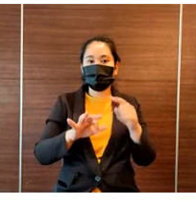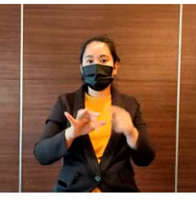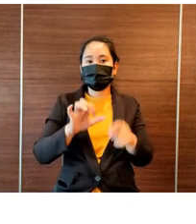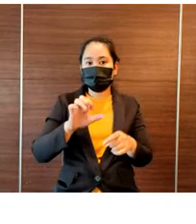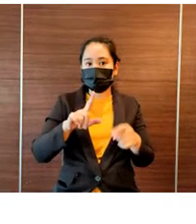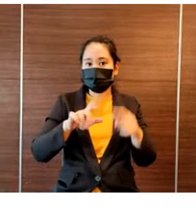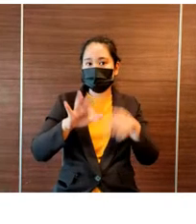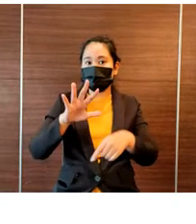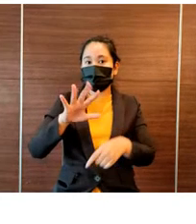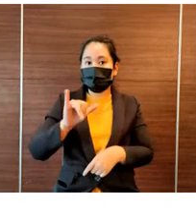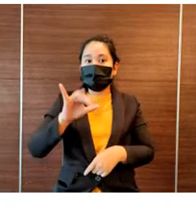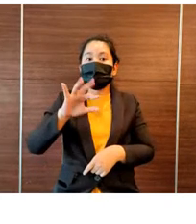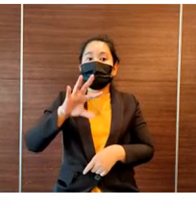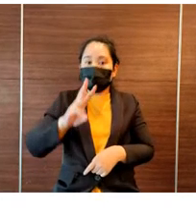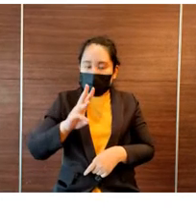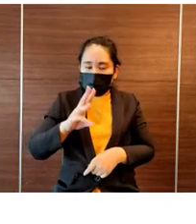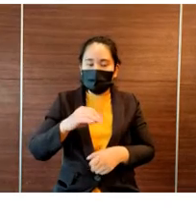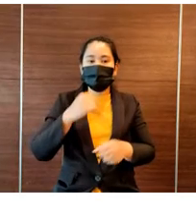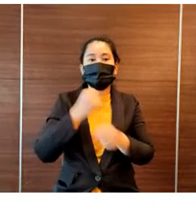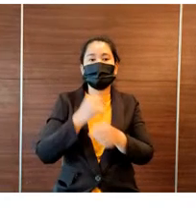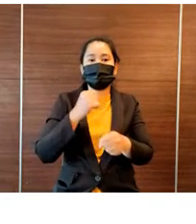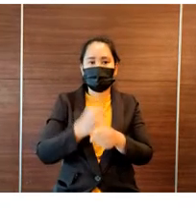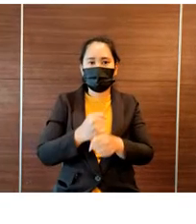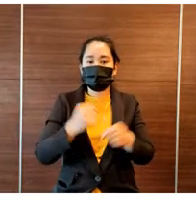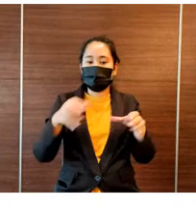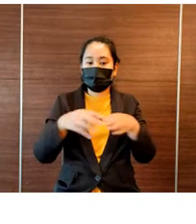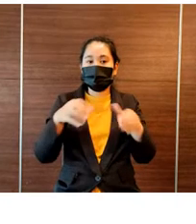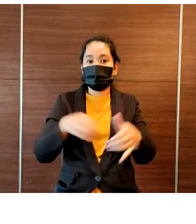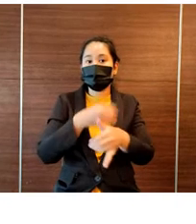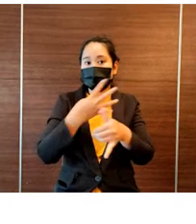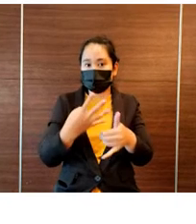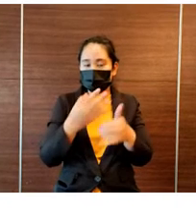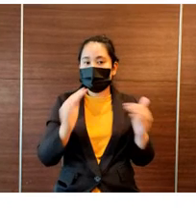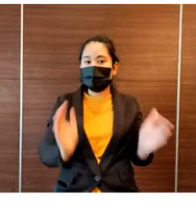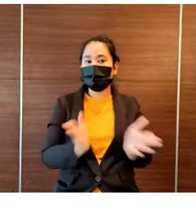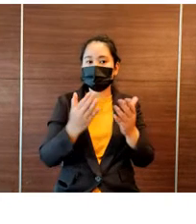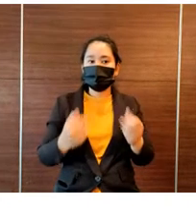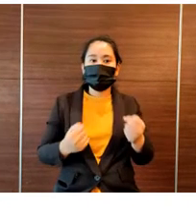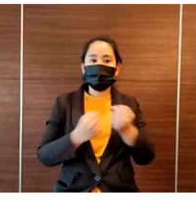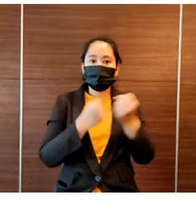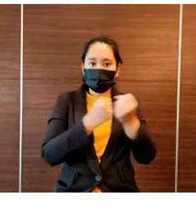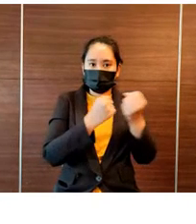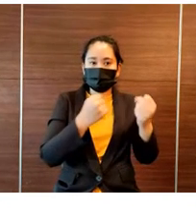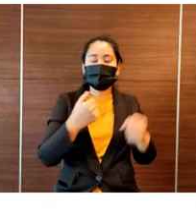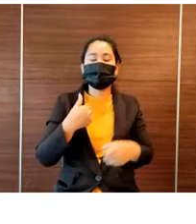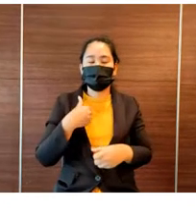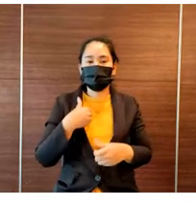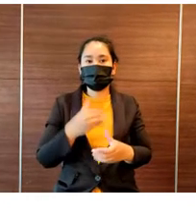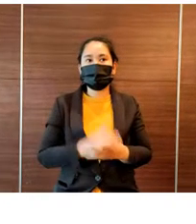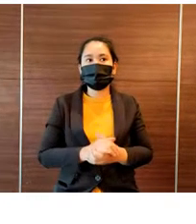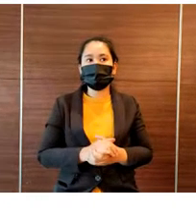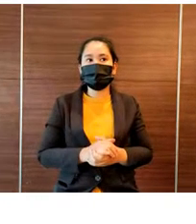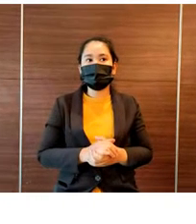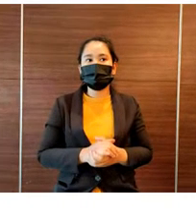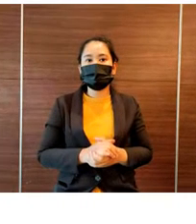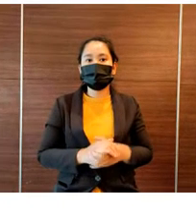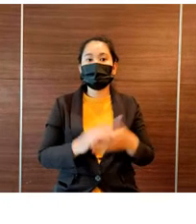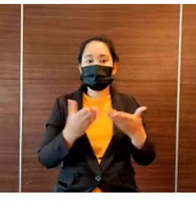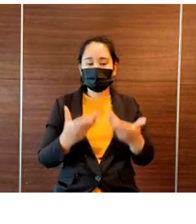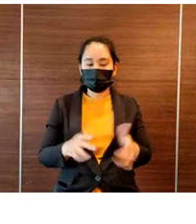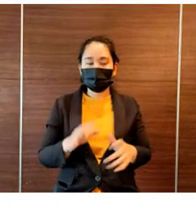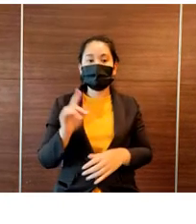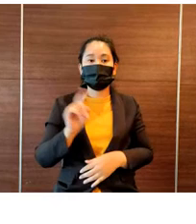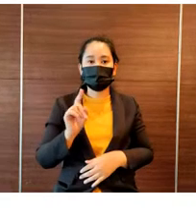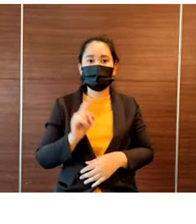ฟ้าสีรุ้งที่ตอนนี้เป็นผู้อำนวยการสำนักสิทธิมนุษยชนและการพัฒนาจากอาแสนะคะแล้วเราก็มีผู้